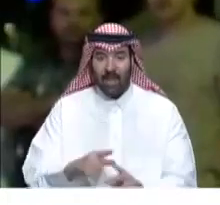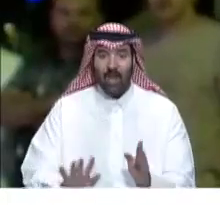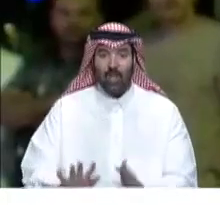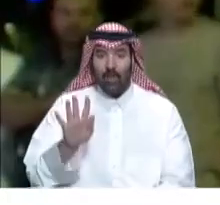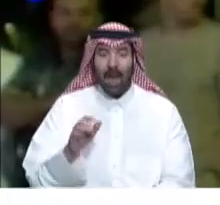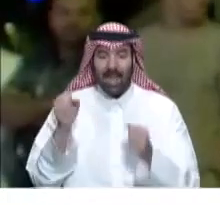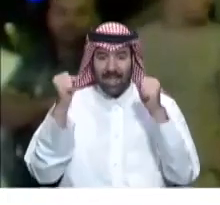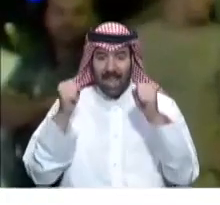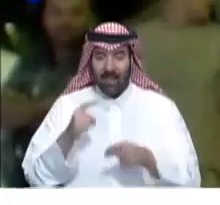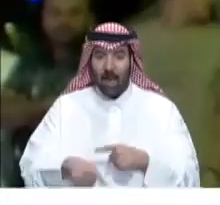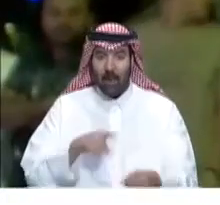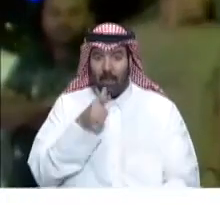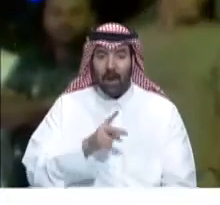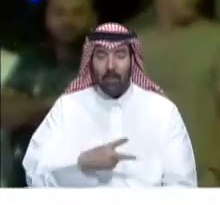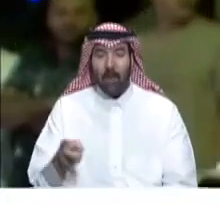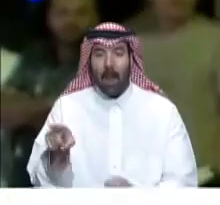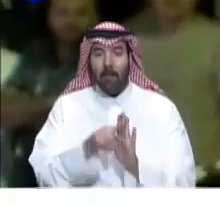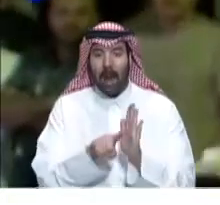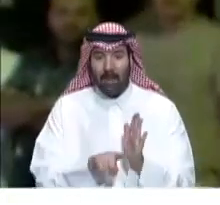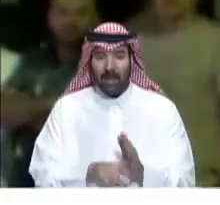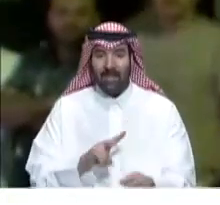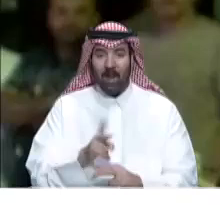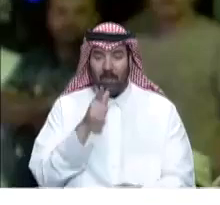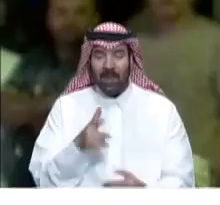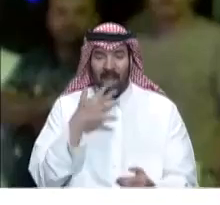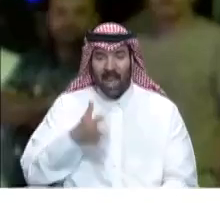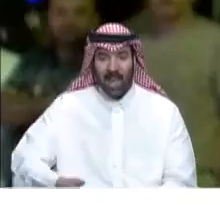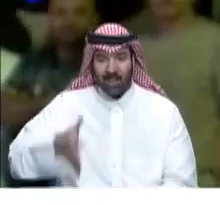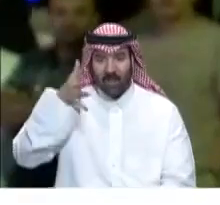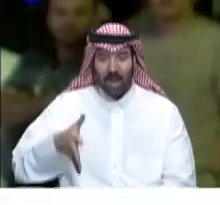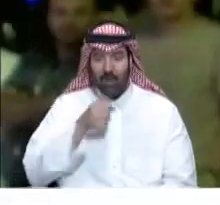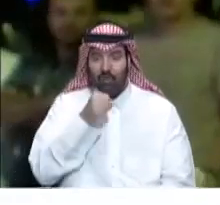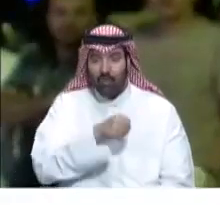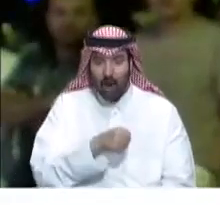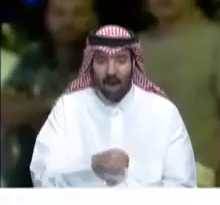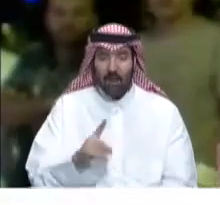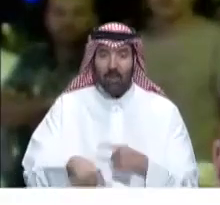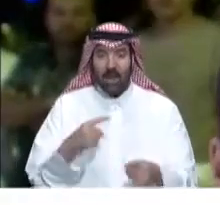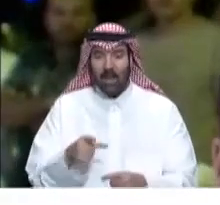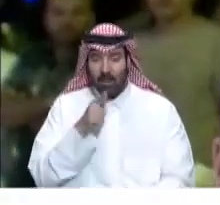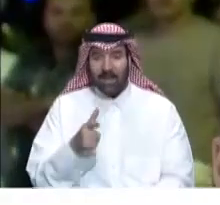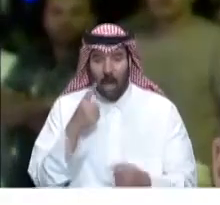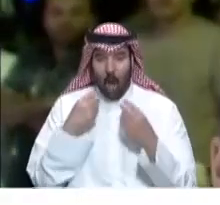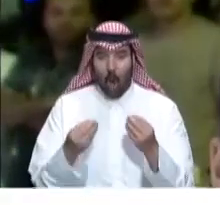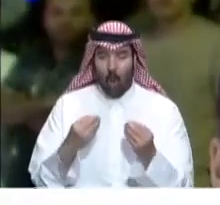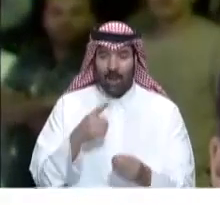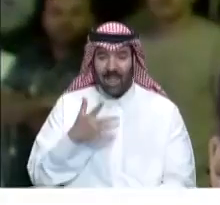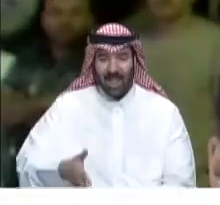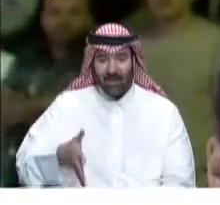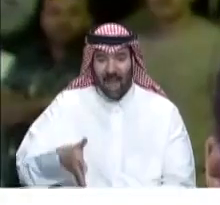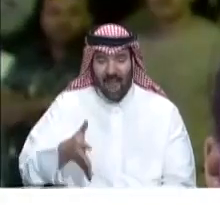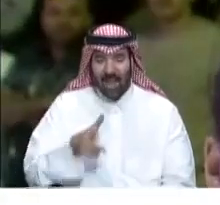طبعا الفعاليات هذه تحتوي على عدة عروض منها للصغار والكبار، شخصيات كرتونية